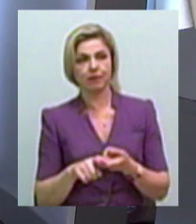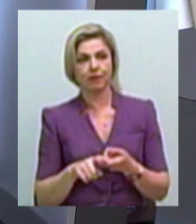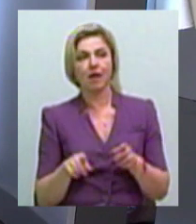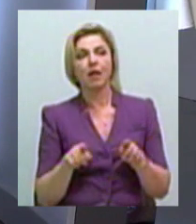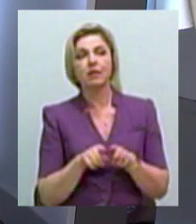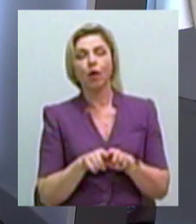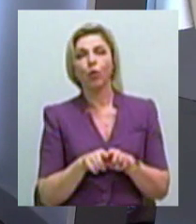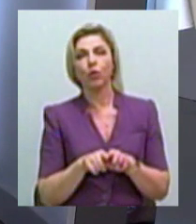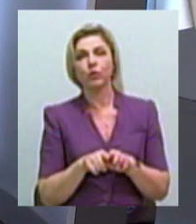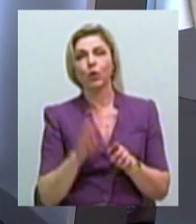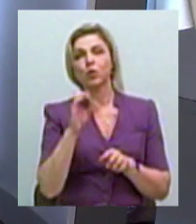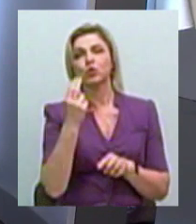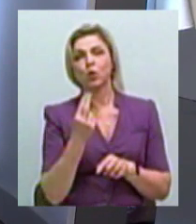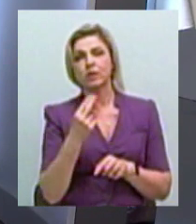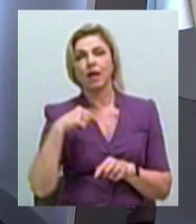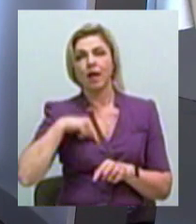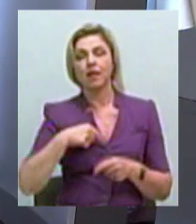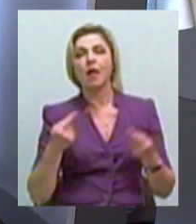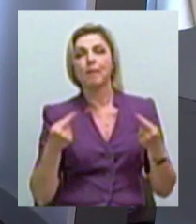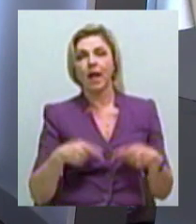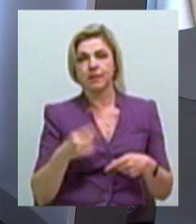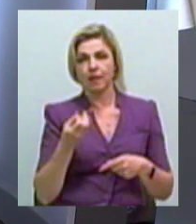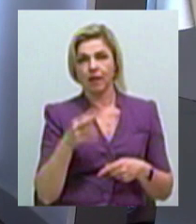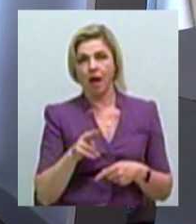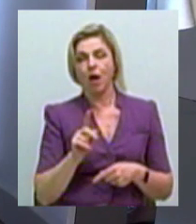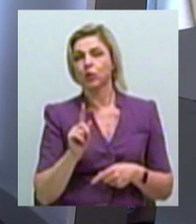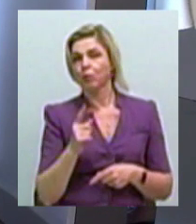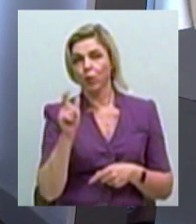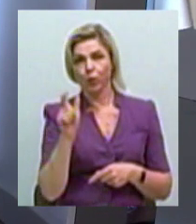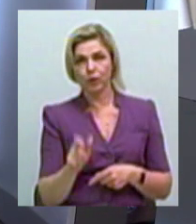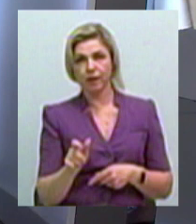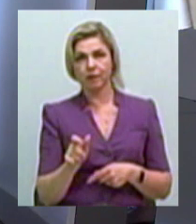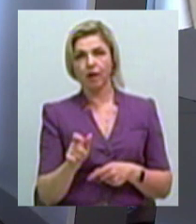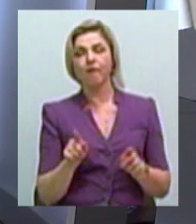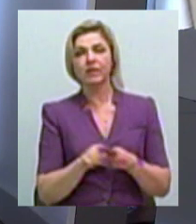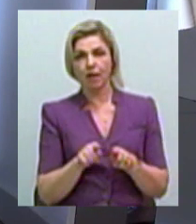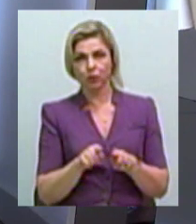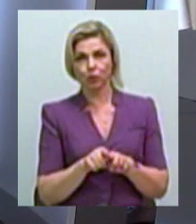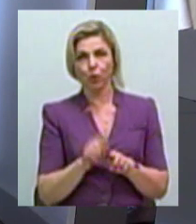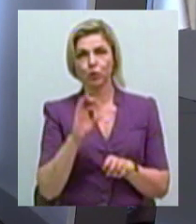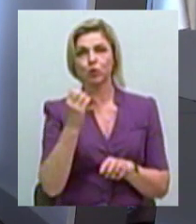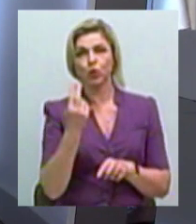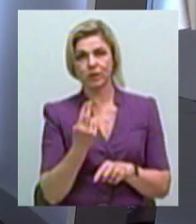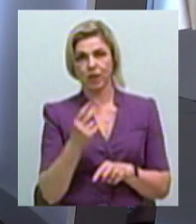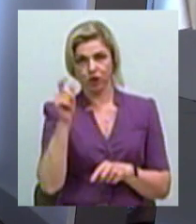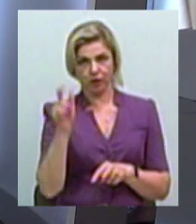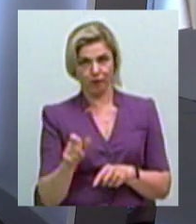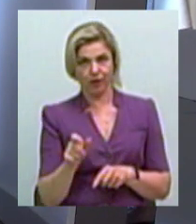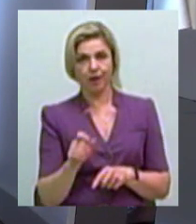такої, скажімо собі, соціальної депресії, тому що людина все одно соціальна істота,